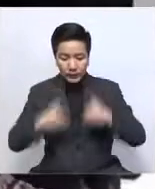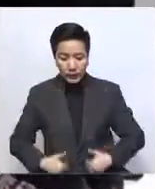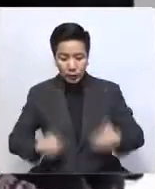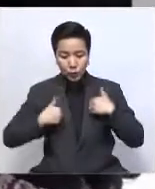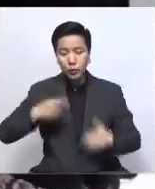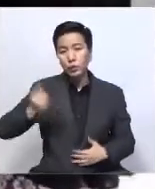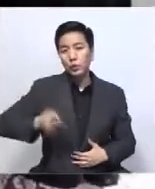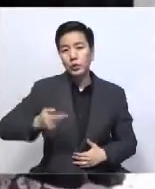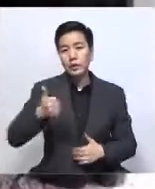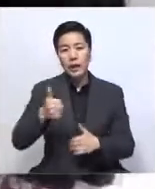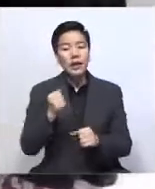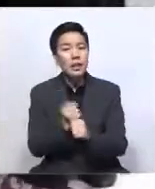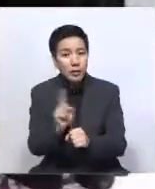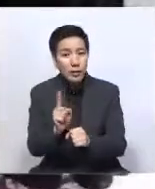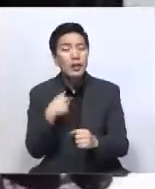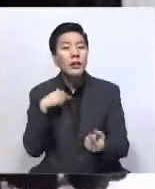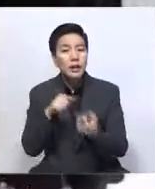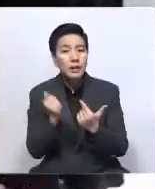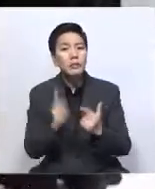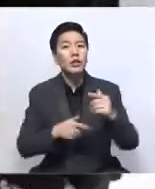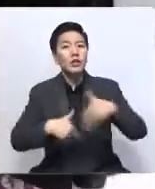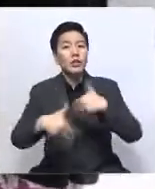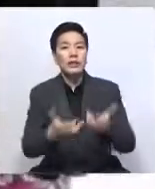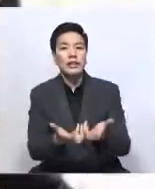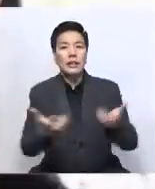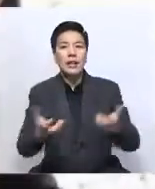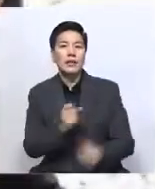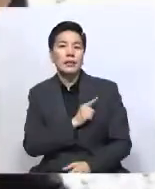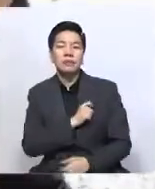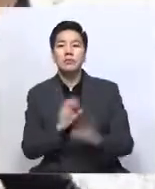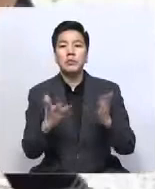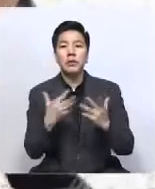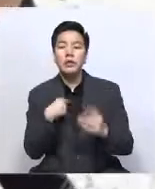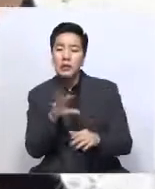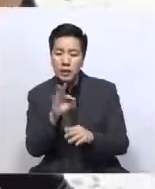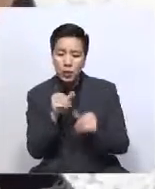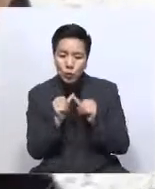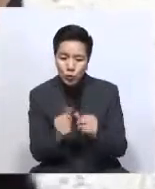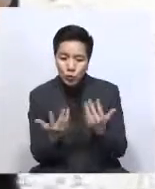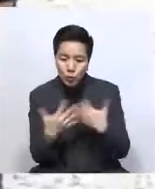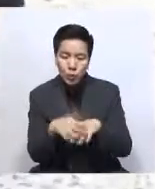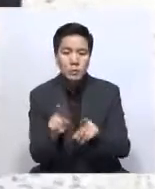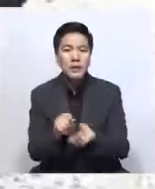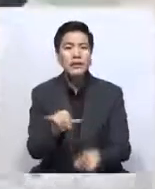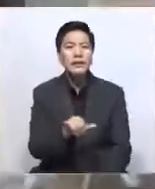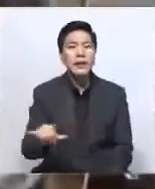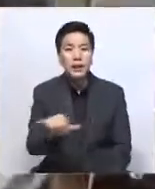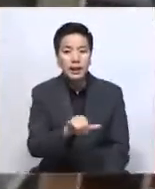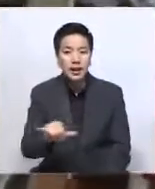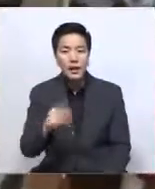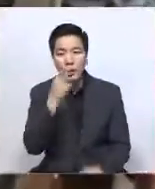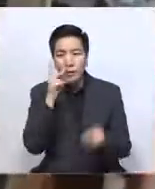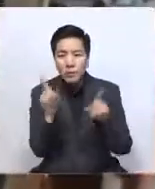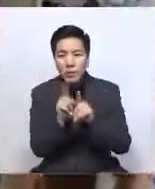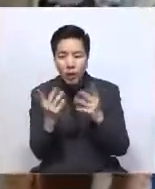อย่างปกติสุขอยู่ได้นั้นเนื่องจากเป็นชุมชนที่ไม่แบ่งแยกศาสนาและเลือกที่จะอยู่ร่วมกันเสมือนญาติพี่น้องนี้เปรียบ